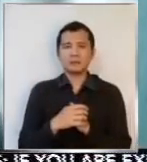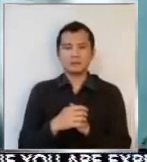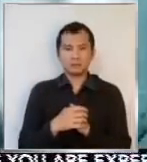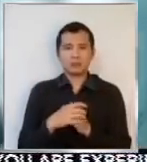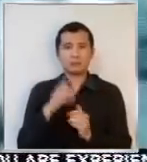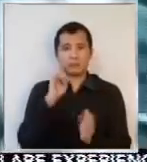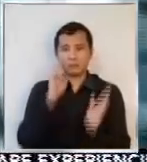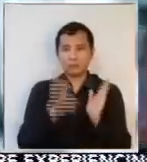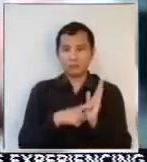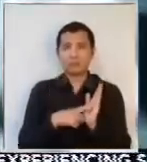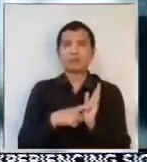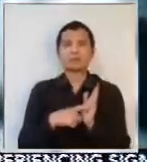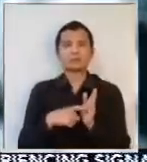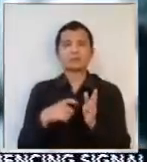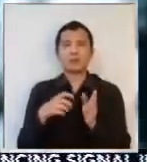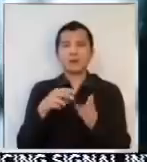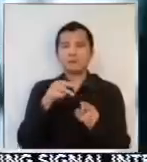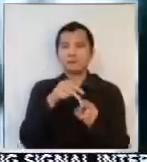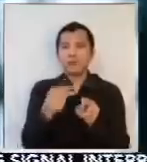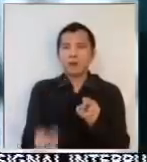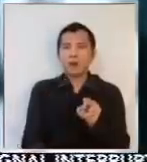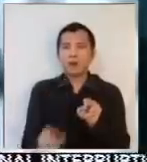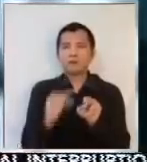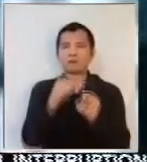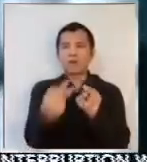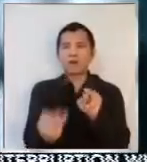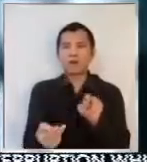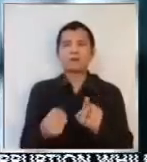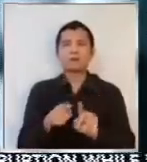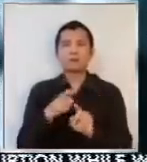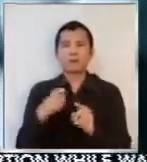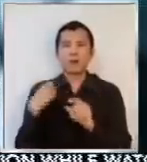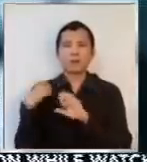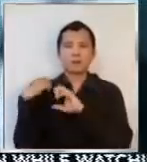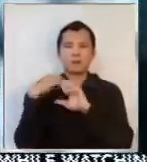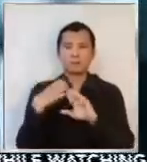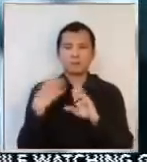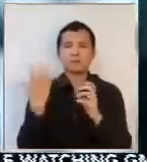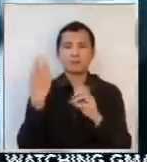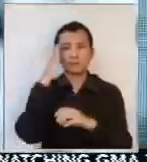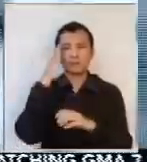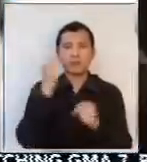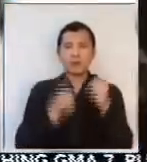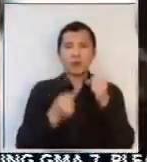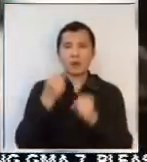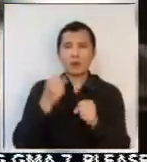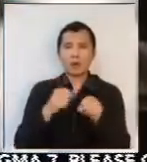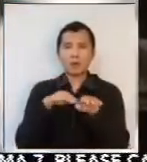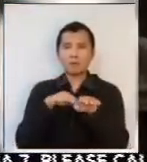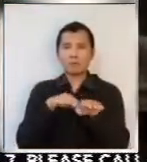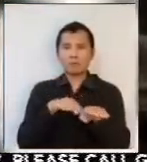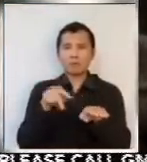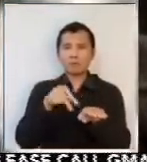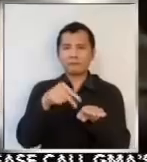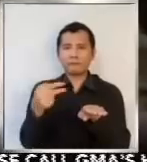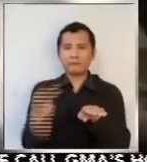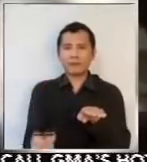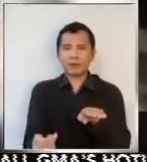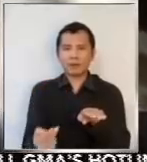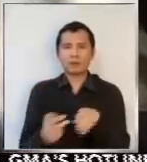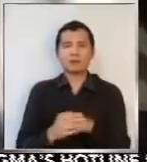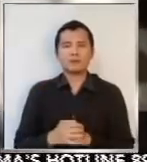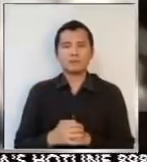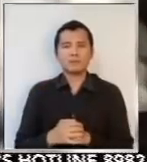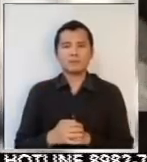mga test kit mula sa sako sakay ng sidecar ng isang lalaki. Agad nagtungo ang Department of